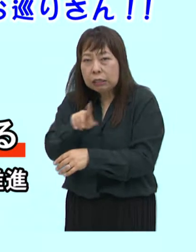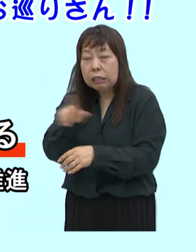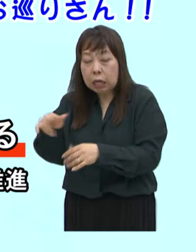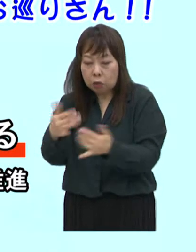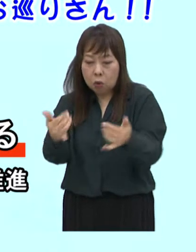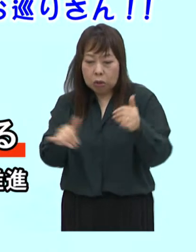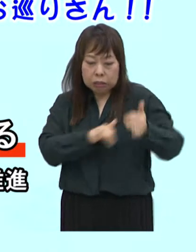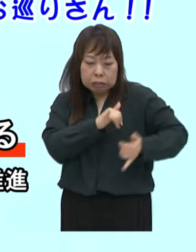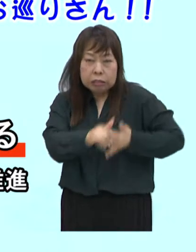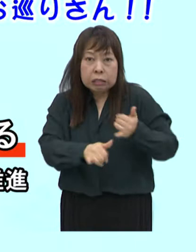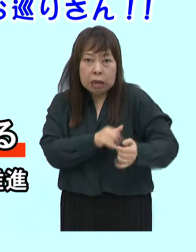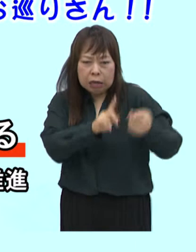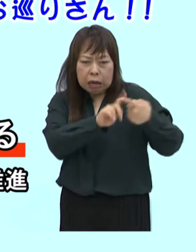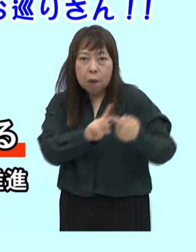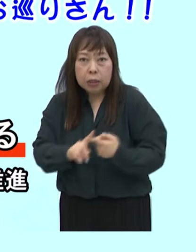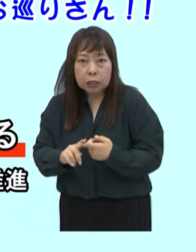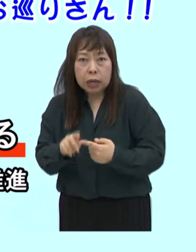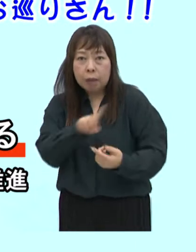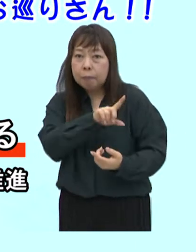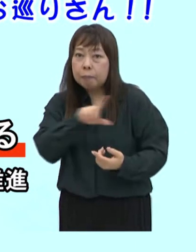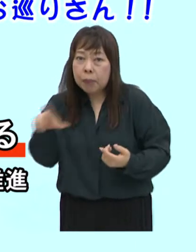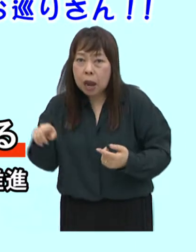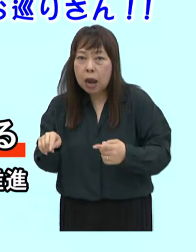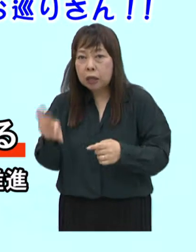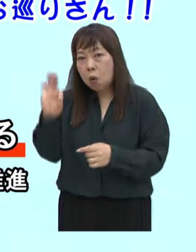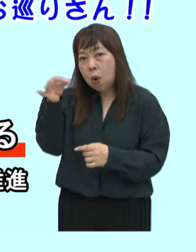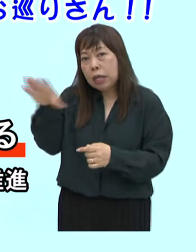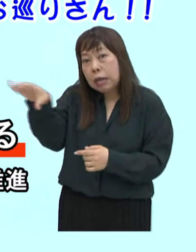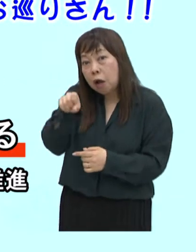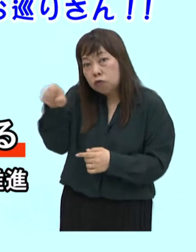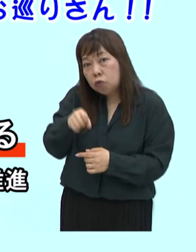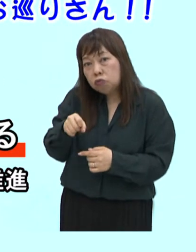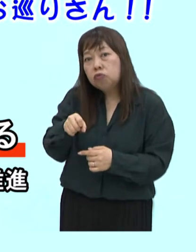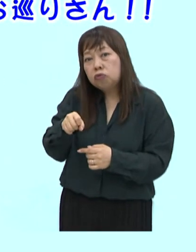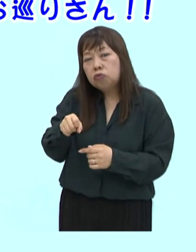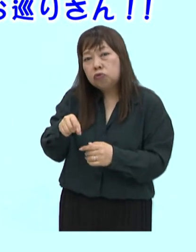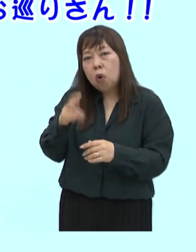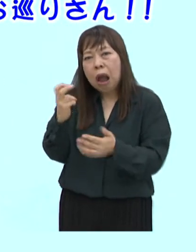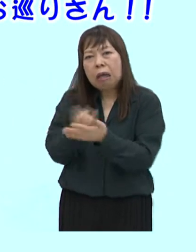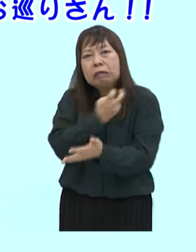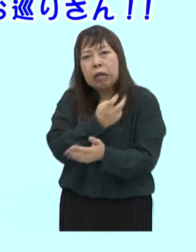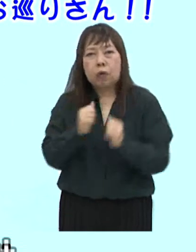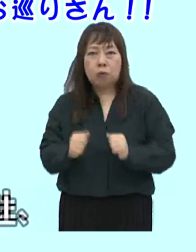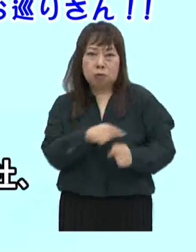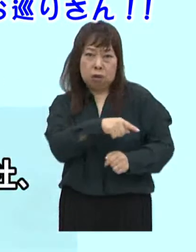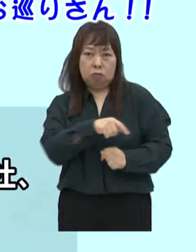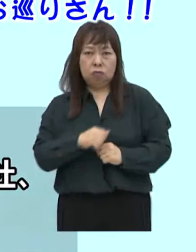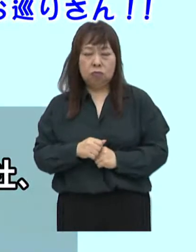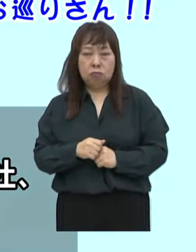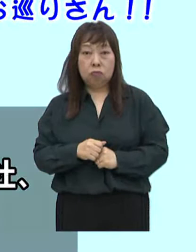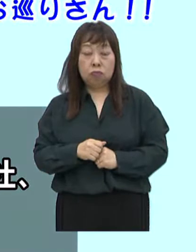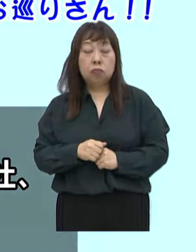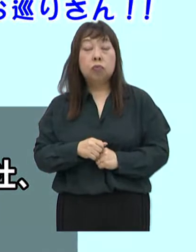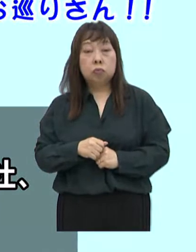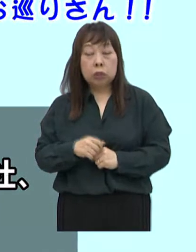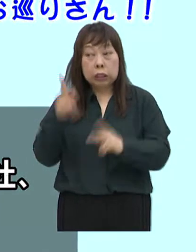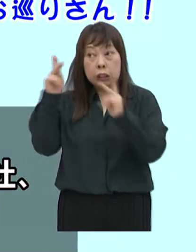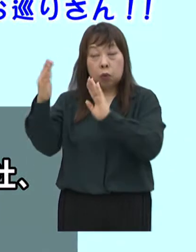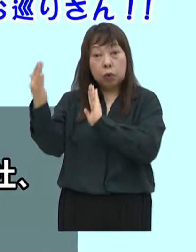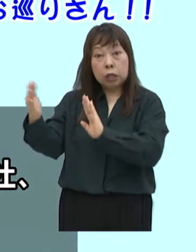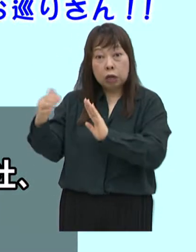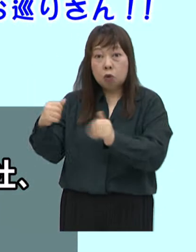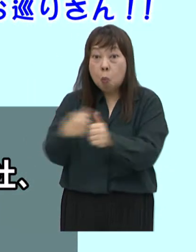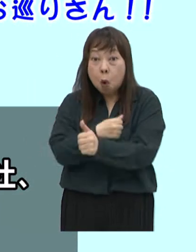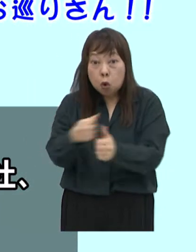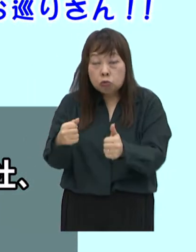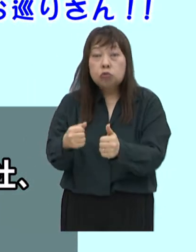応じて様々な資金獲得犯罪を行っています。企業対象暴力とは、暴力団など